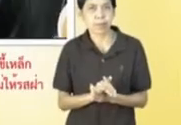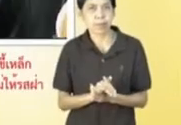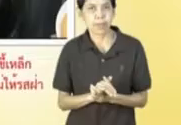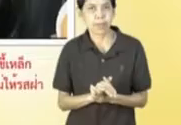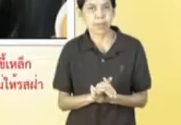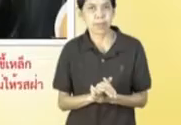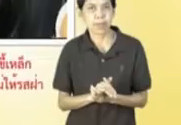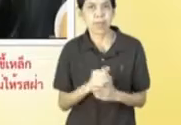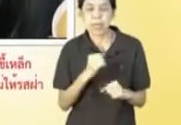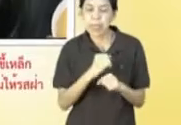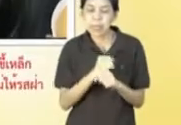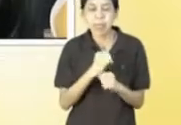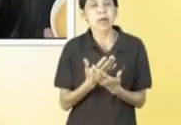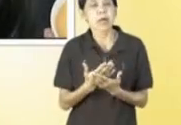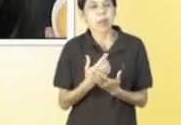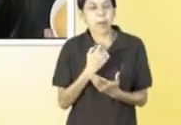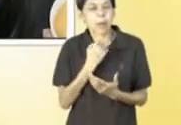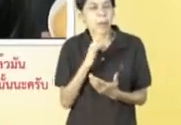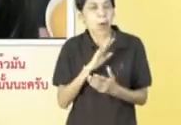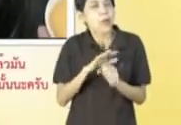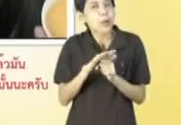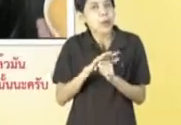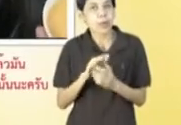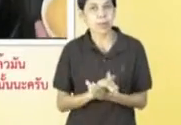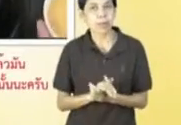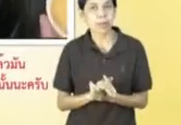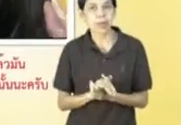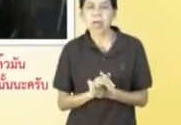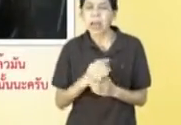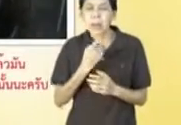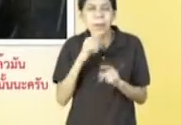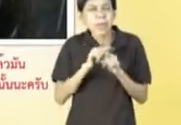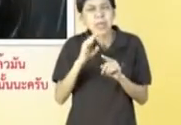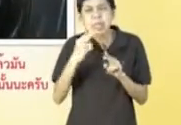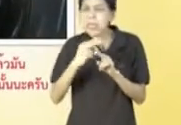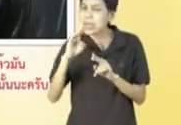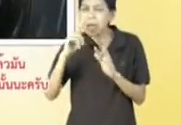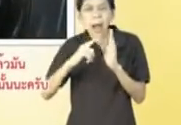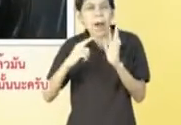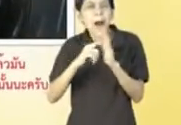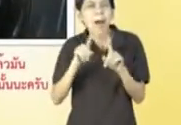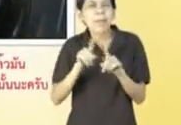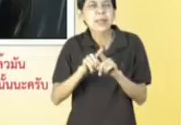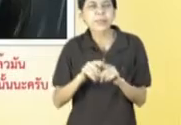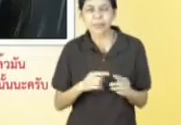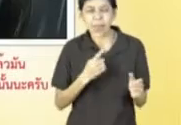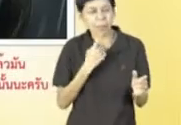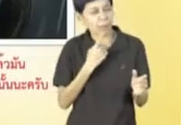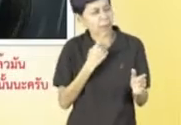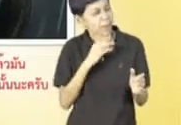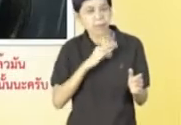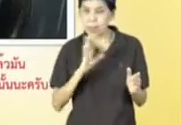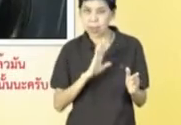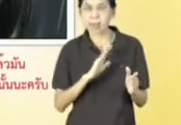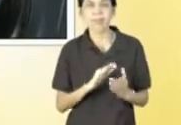นะฮะตัดไม่ให้รสป่านะฮะคำว่าป่านี่หมายถึงว่าทานแล้วมันเหมือนกับมันไม่กลมกล่อมหรืออะ